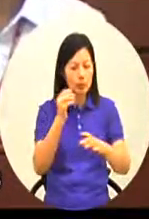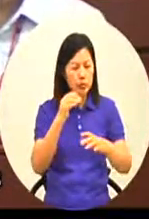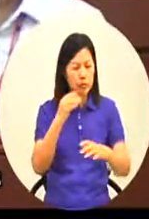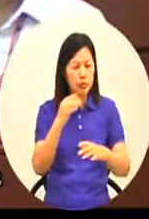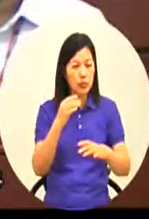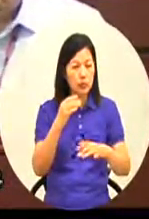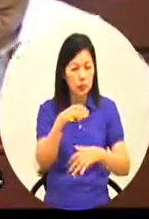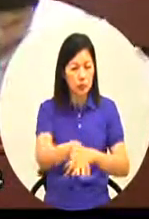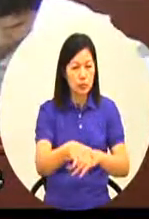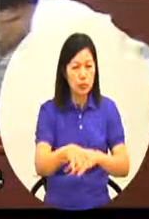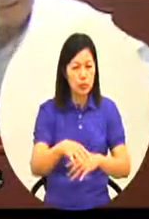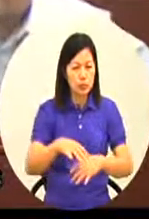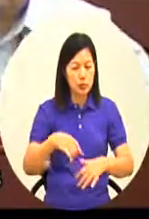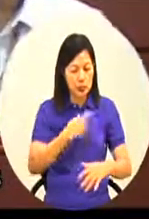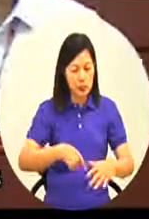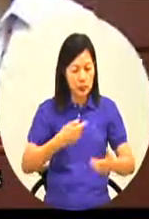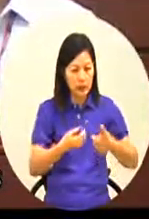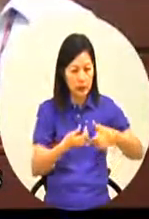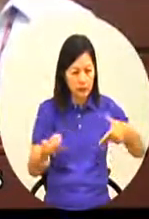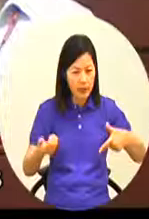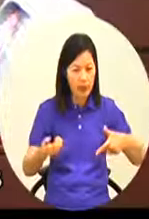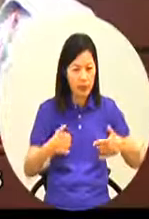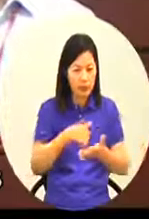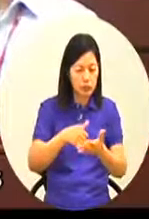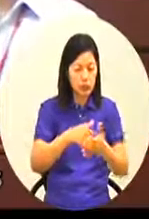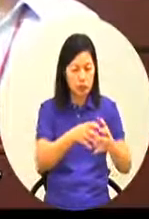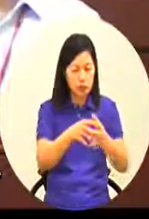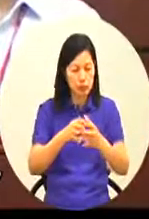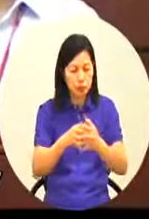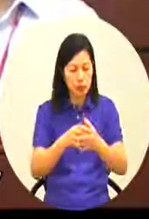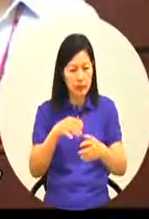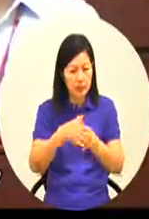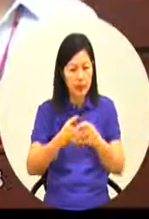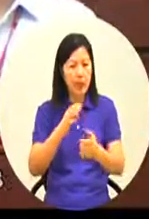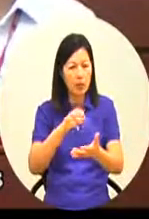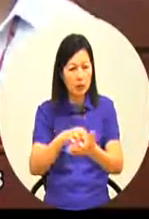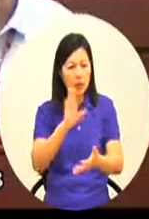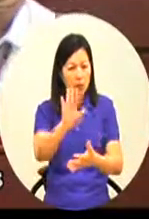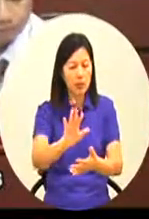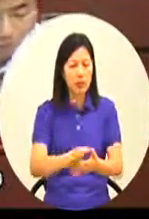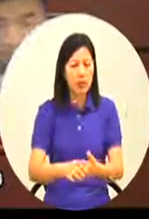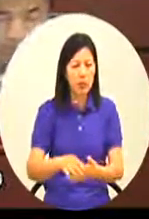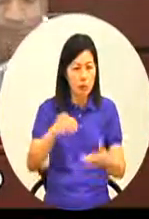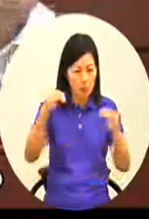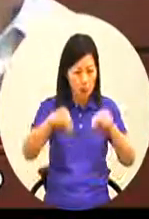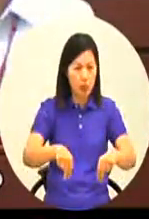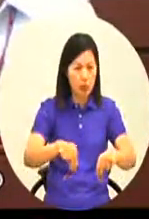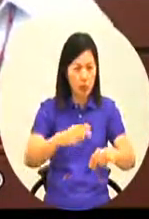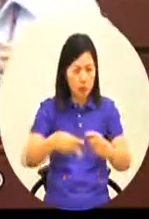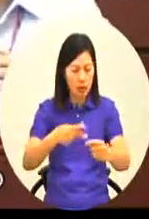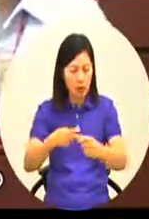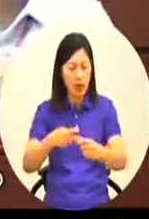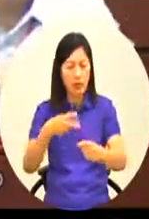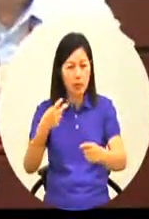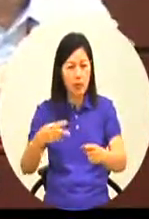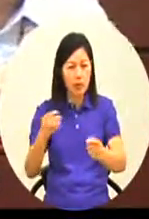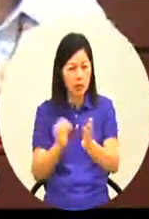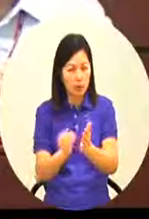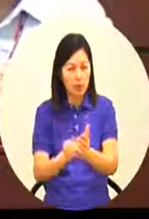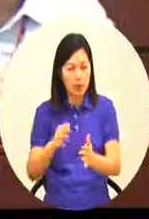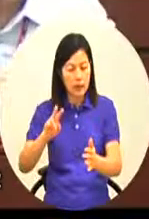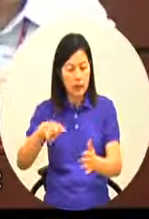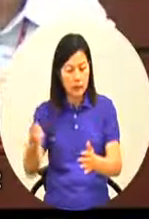身份，12种弱势身份的保障。所以他等于是说他签约可能有的县市是说你只能签2年，那2年到然后再